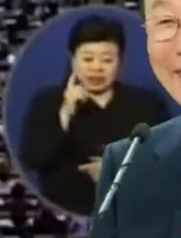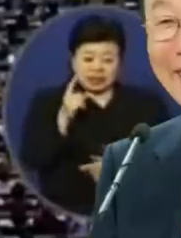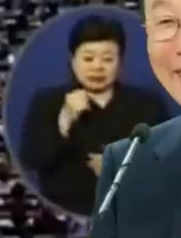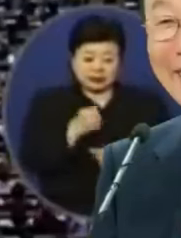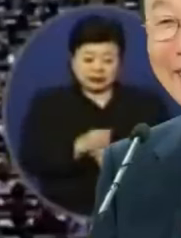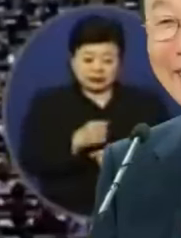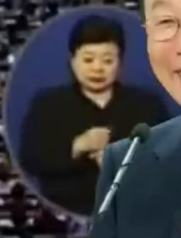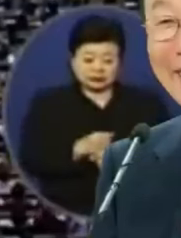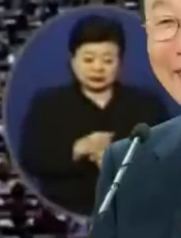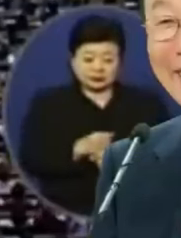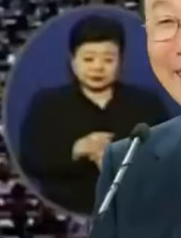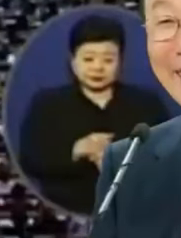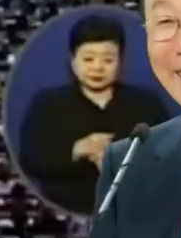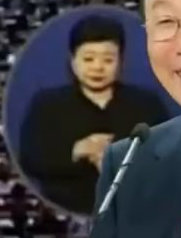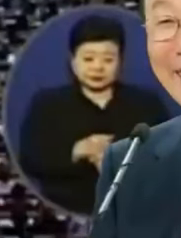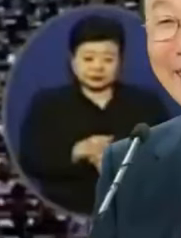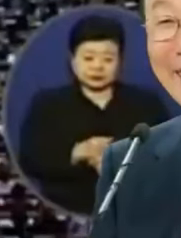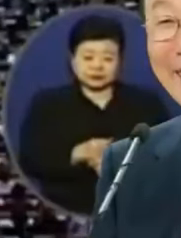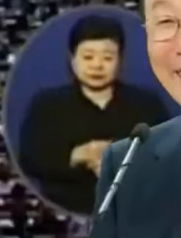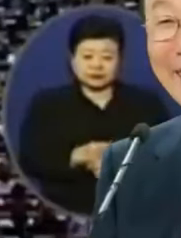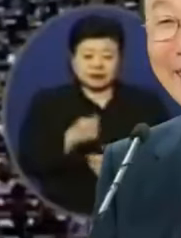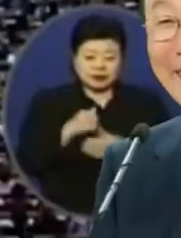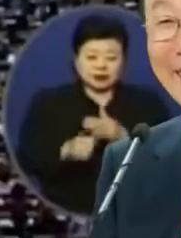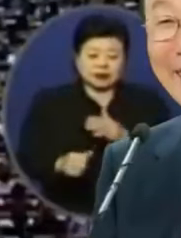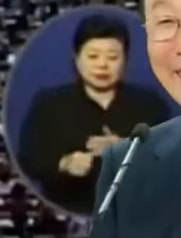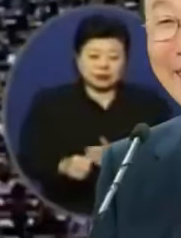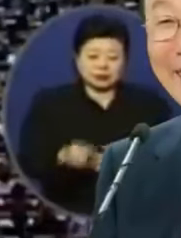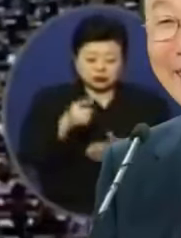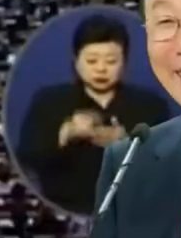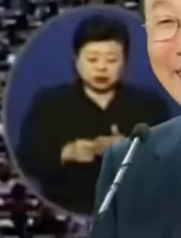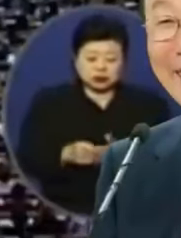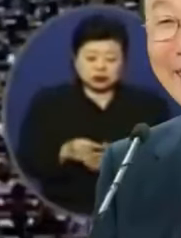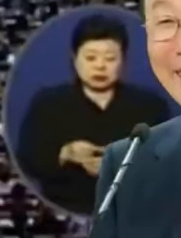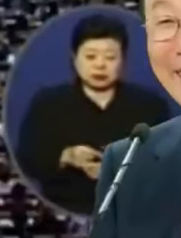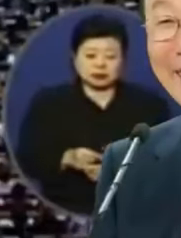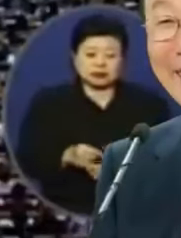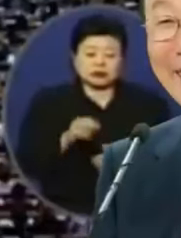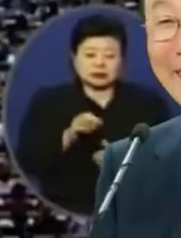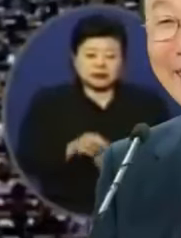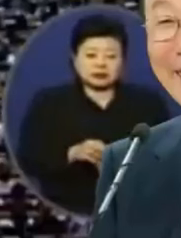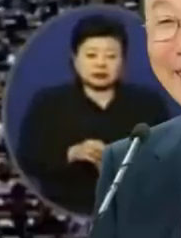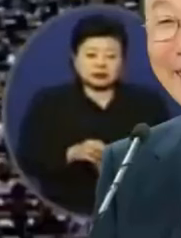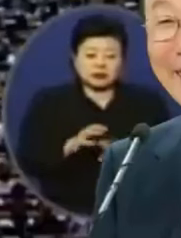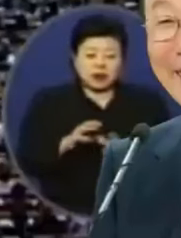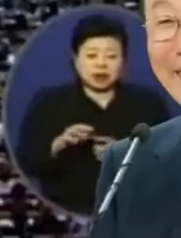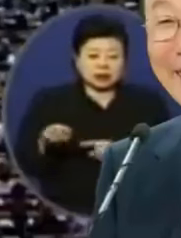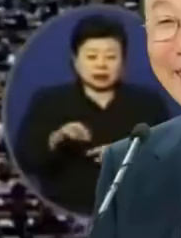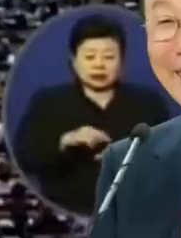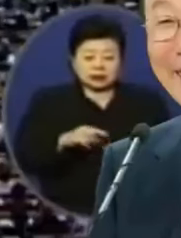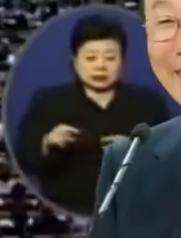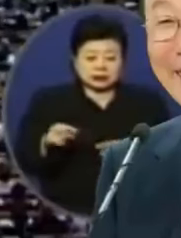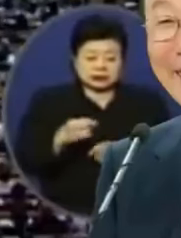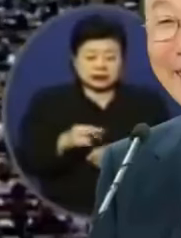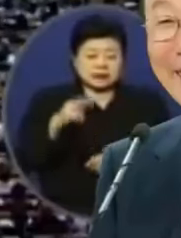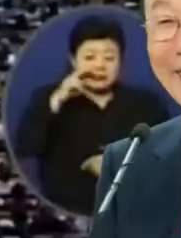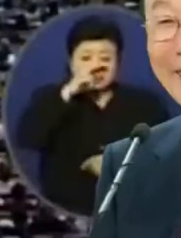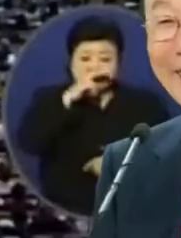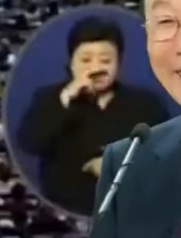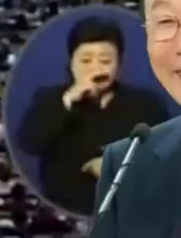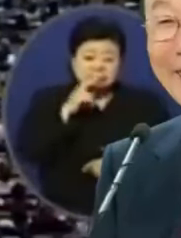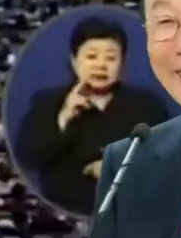삼고 주된 총리로 삼아서 왕과 나라를 다스리는 것을 의논함으로 다른 사람들이 시기와 분노가